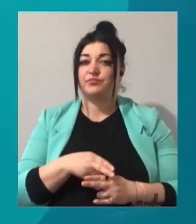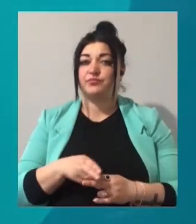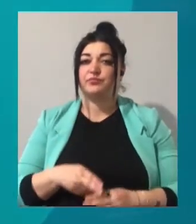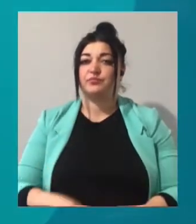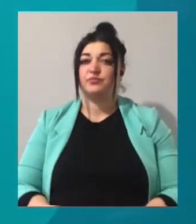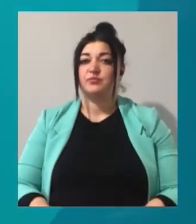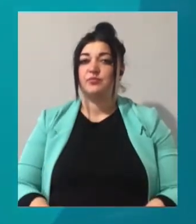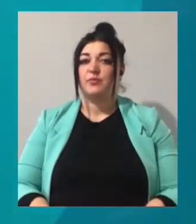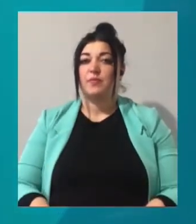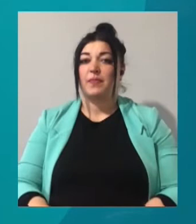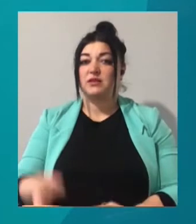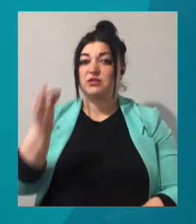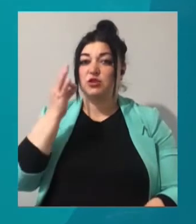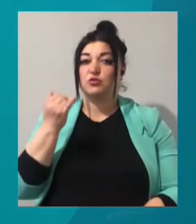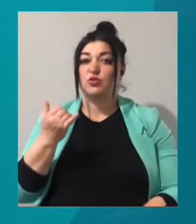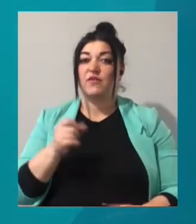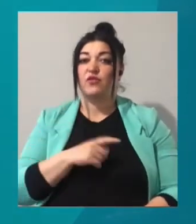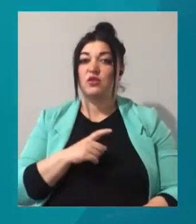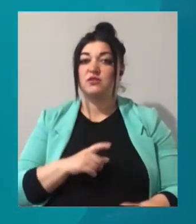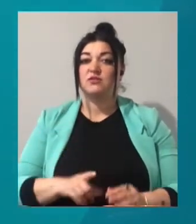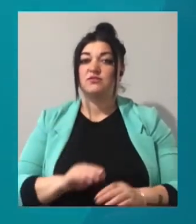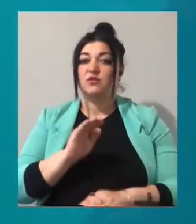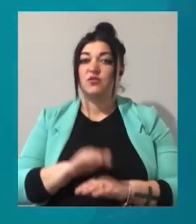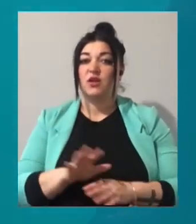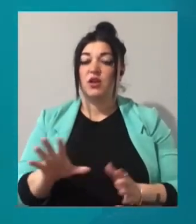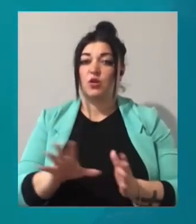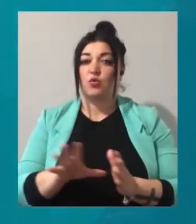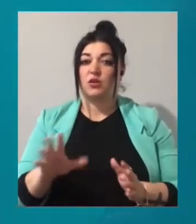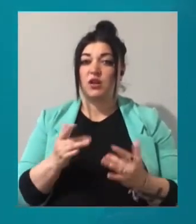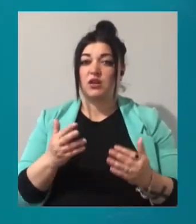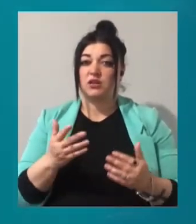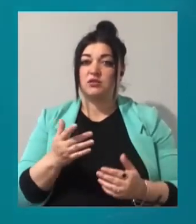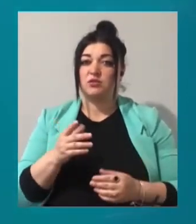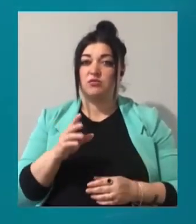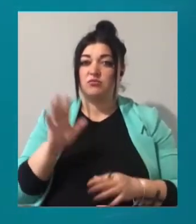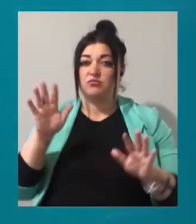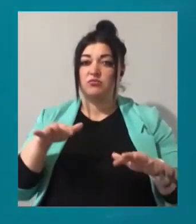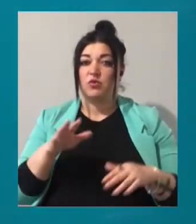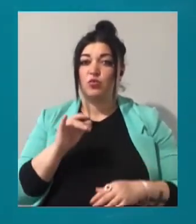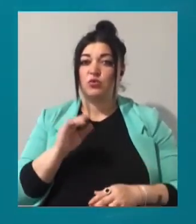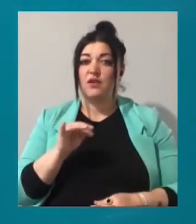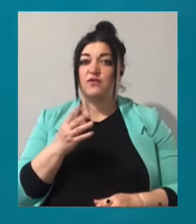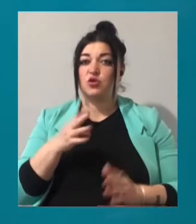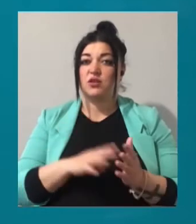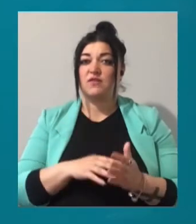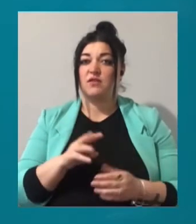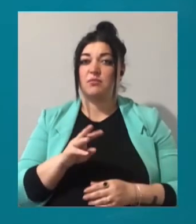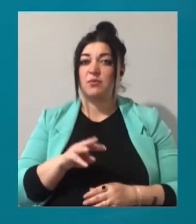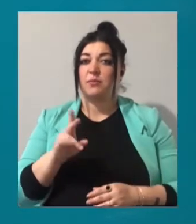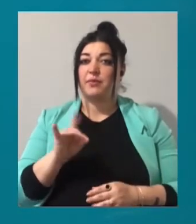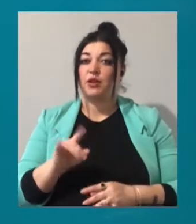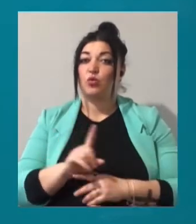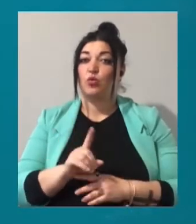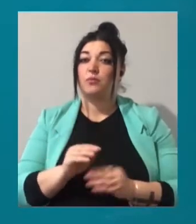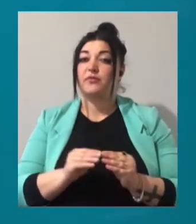Зазначимо, сьогодні в Одесі встановлено рекорд за кількістю опадів у травні – 49 міліметрів при нормі у 26.